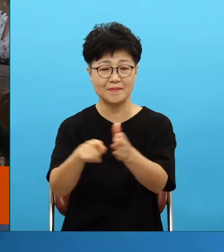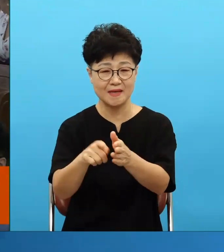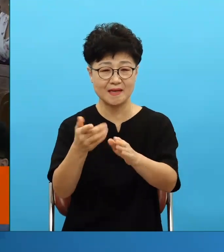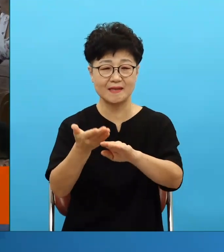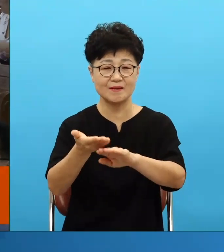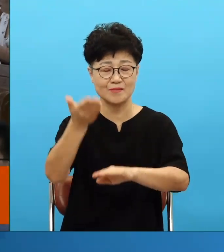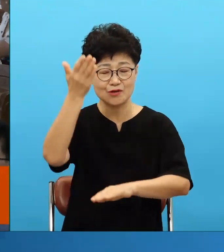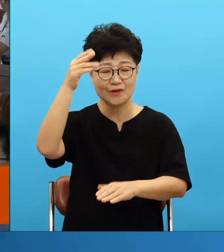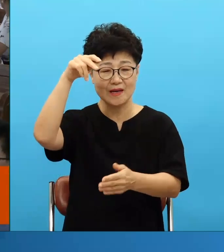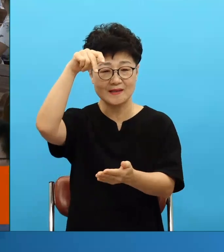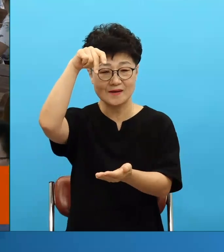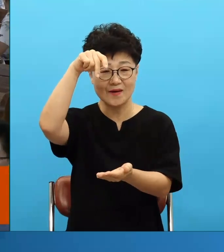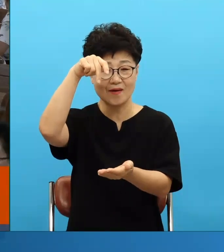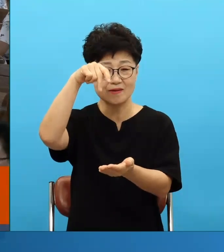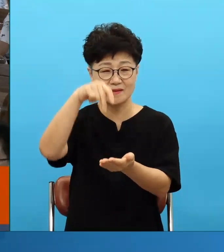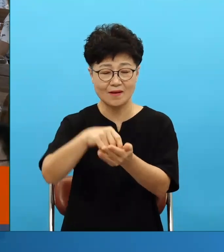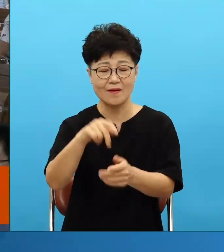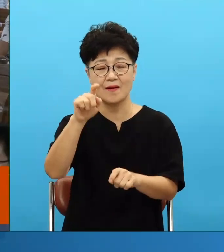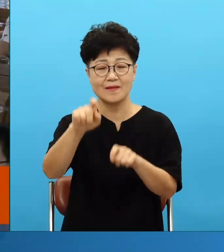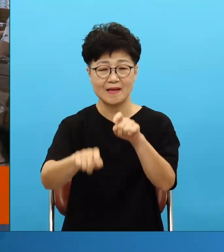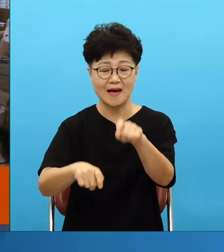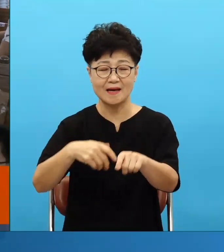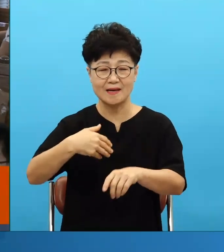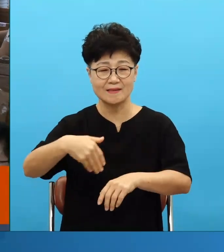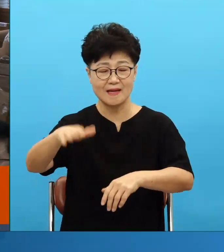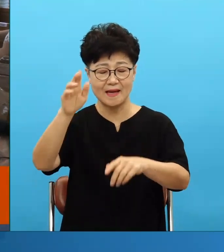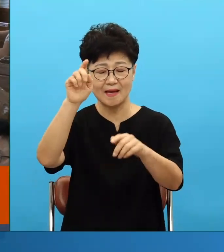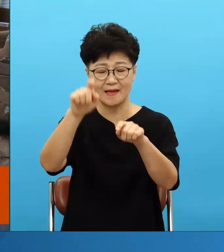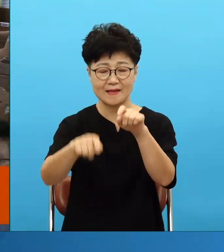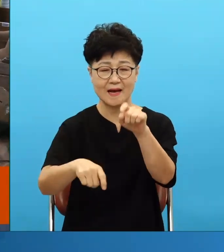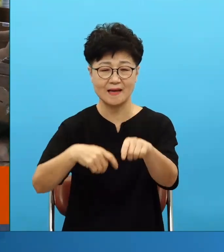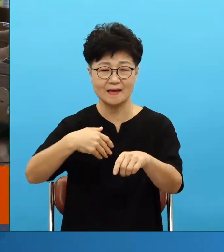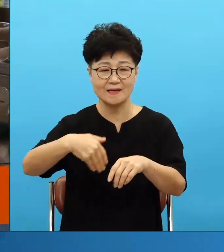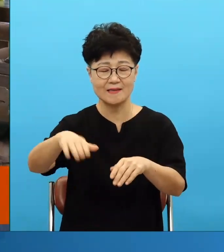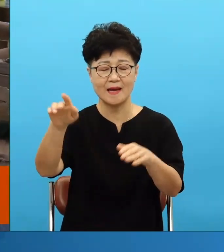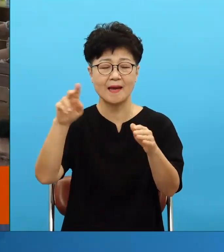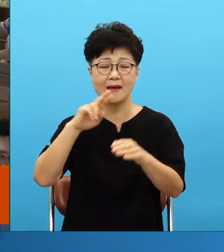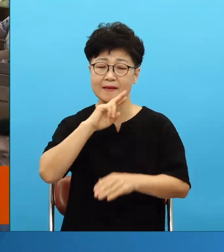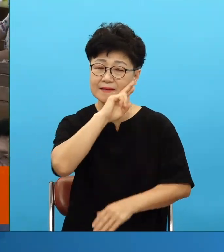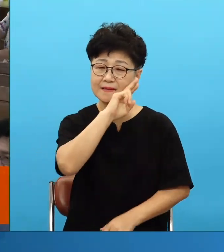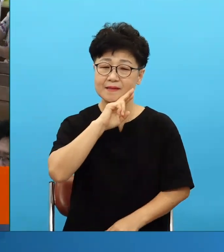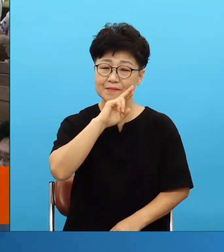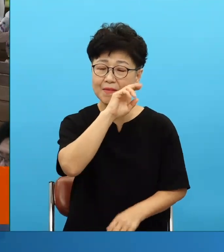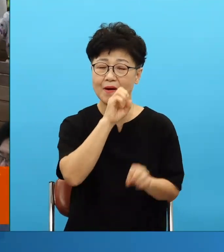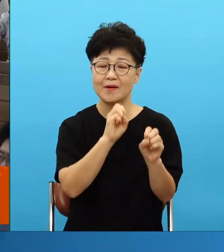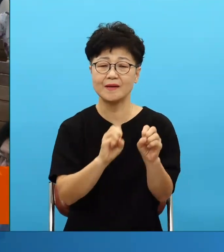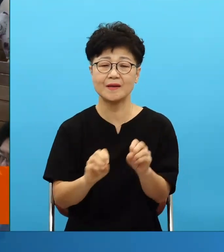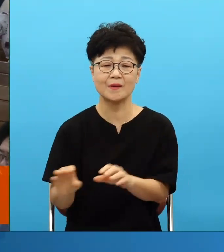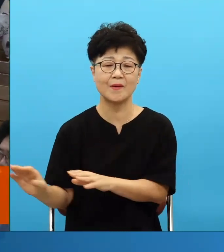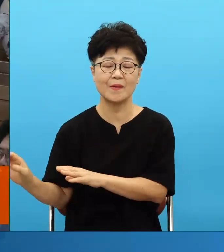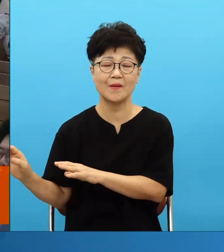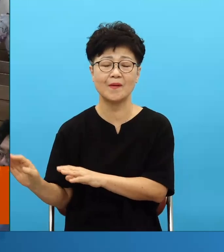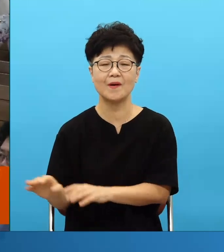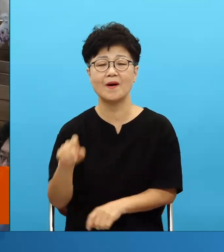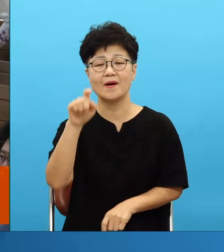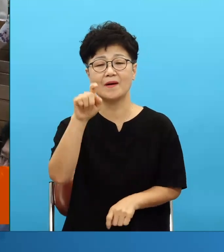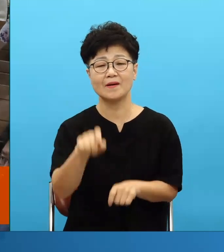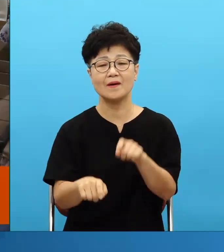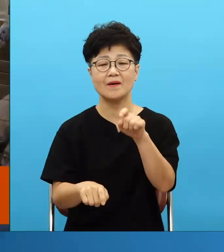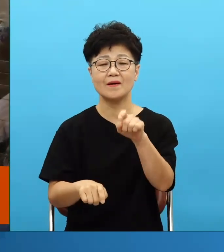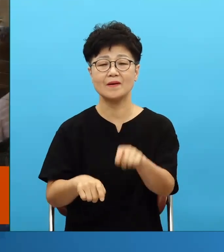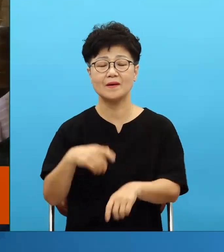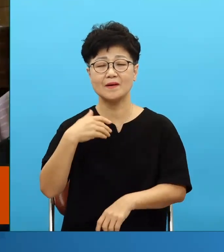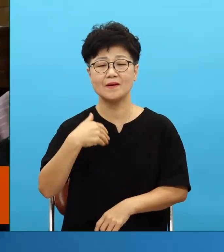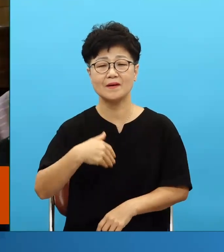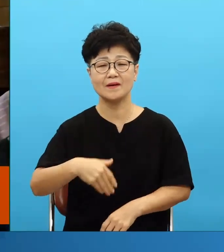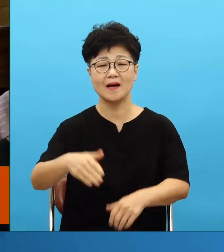걸어가세 믿음 위에 서서 나가세 나가세 의심 버리고